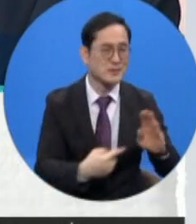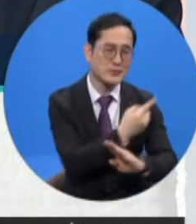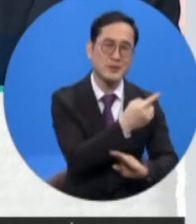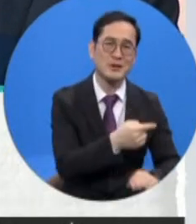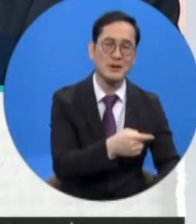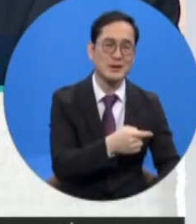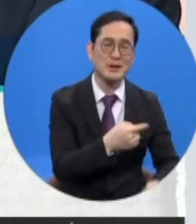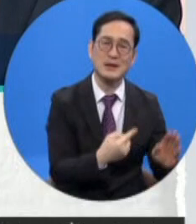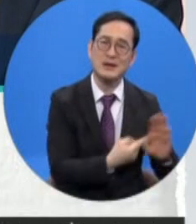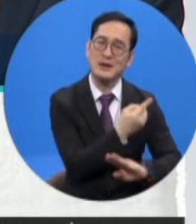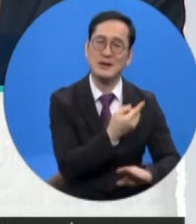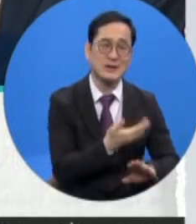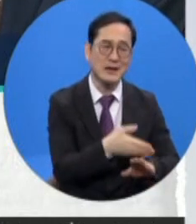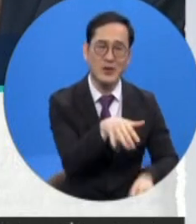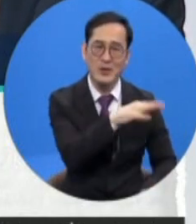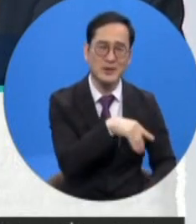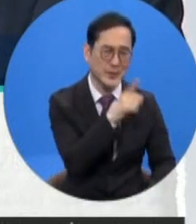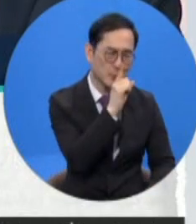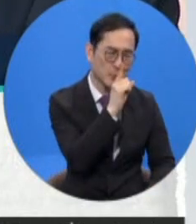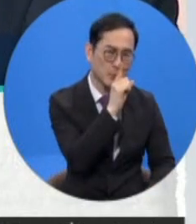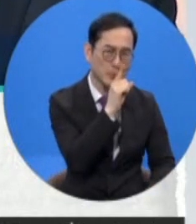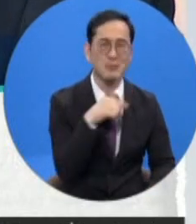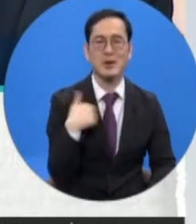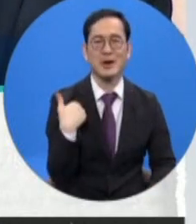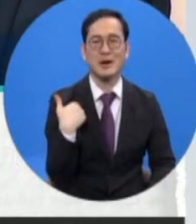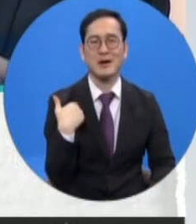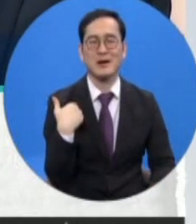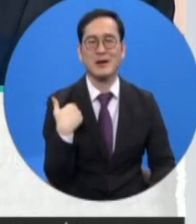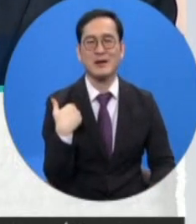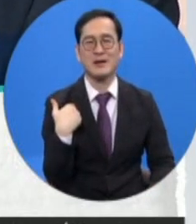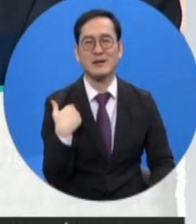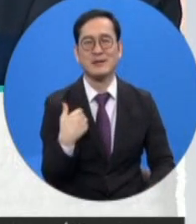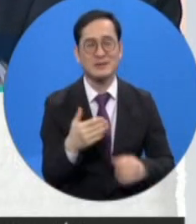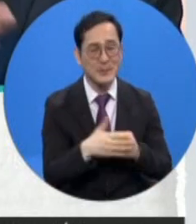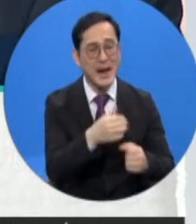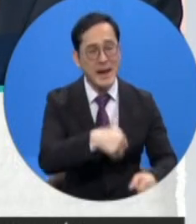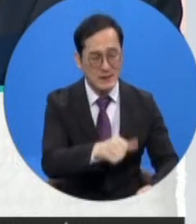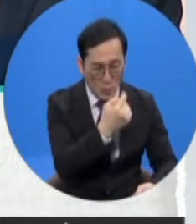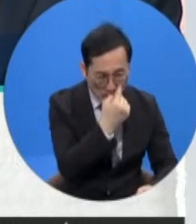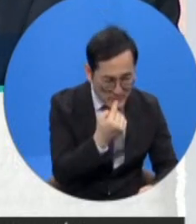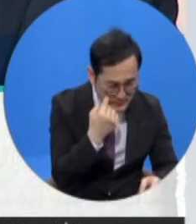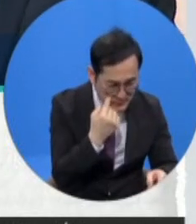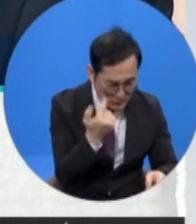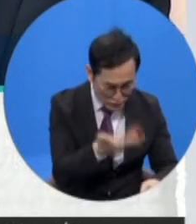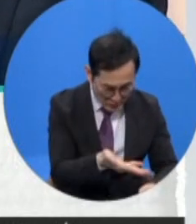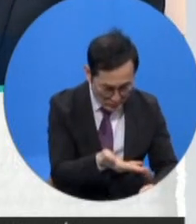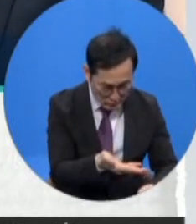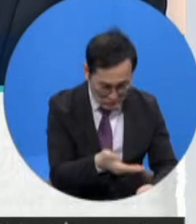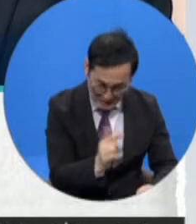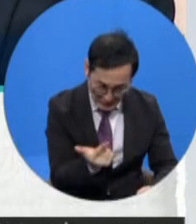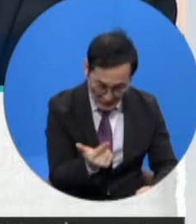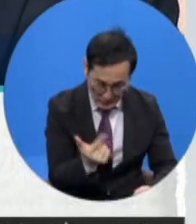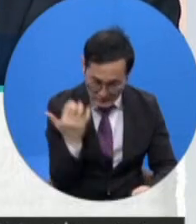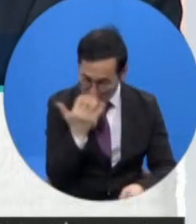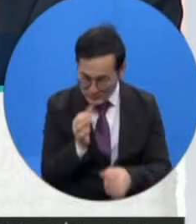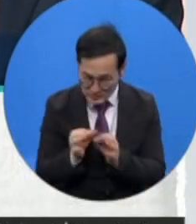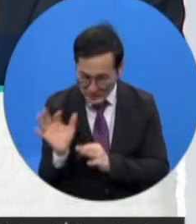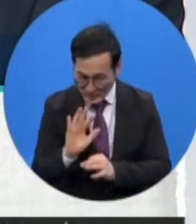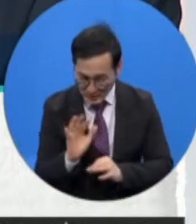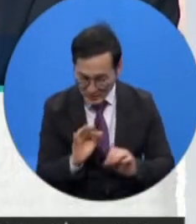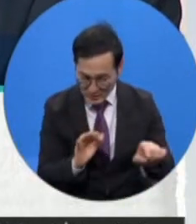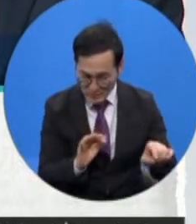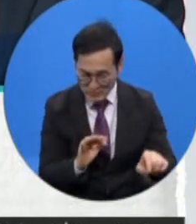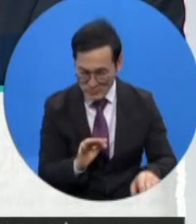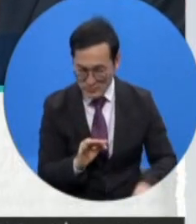바로 발표하기보다는 보다 선대위 차원에서 검증이 필요하다. 그렇지 않을 거면 오히려 더 이재명 후보가 치명적 상처를 입을 수 있다. 이런 말씀을